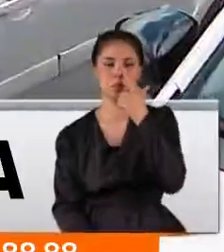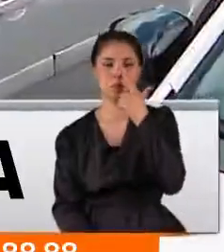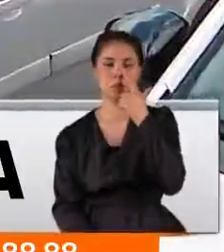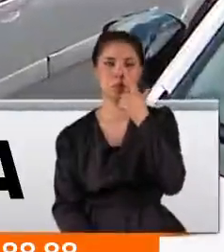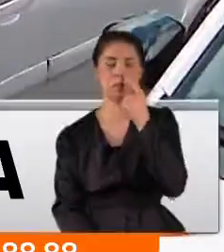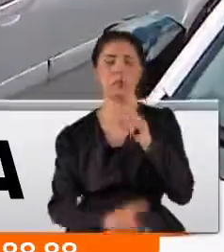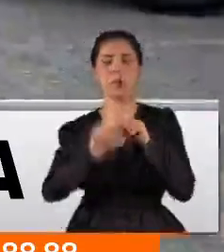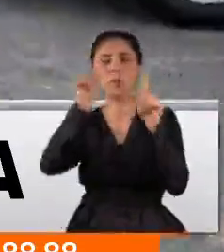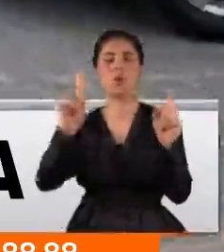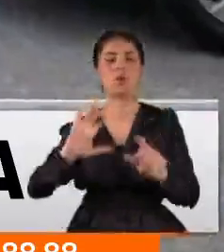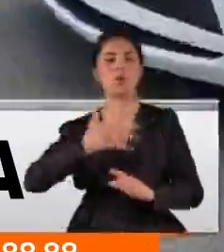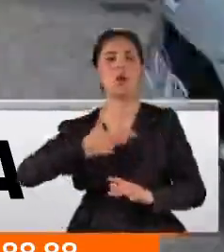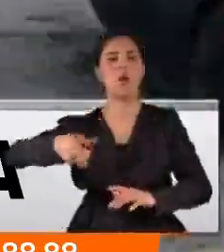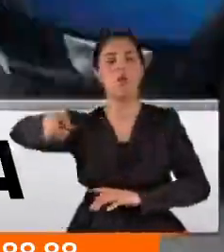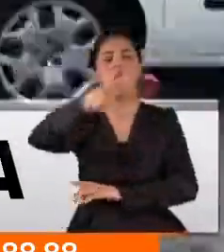Galericiler yükseltiyor abi.